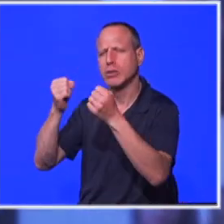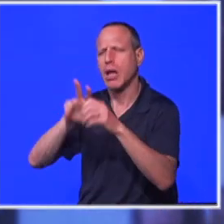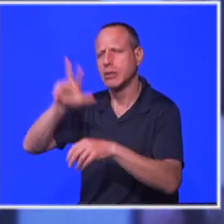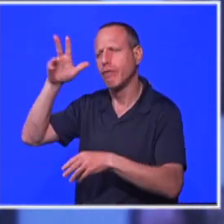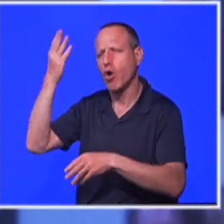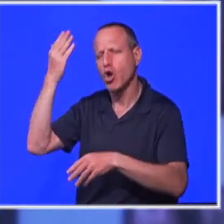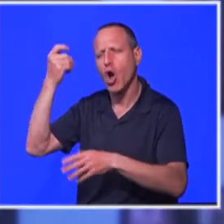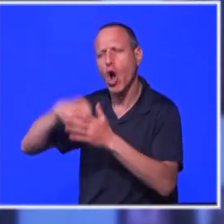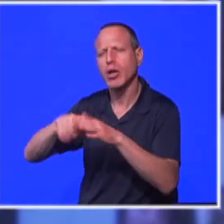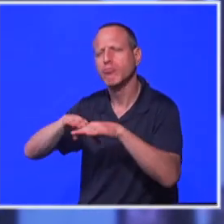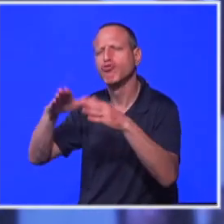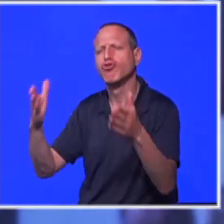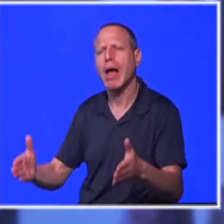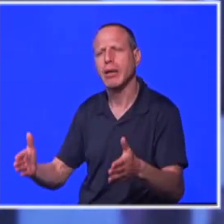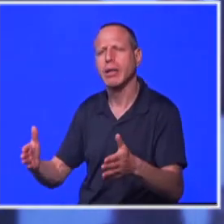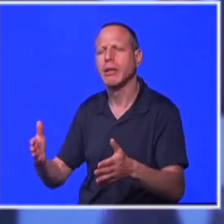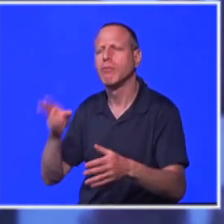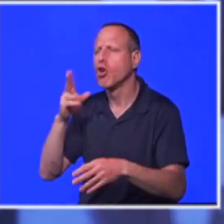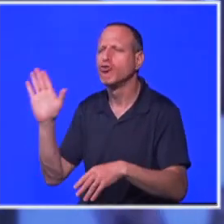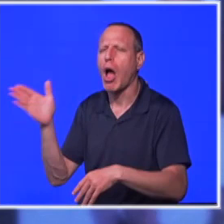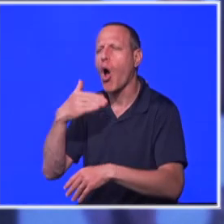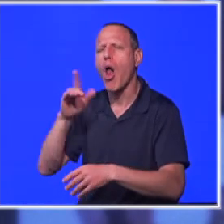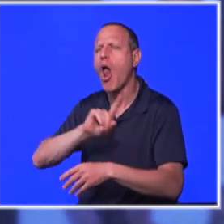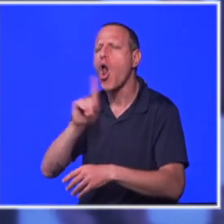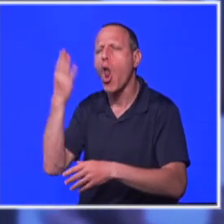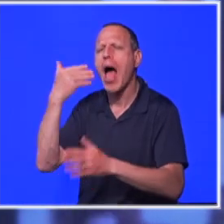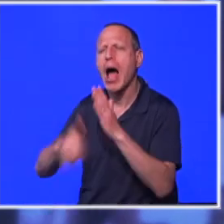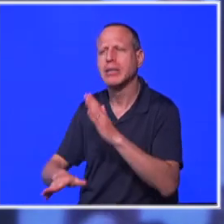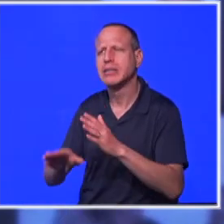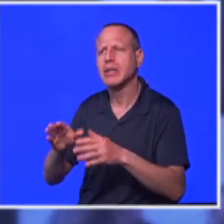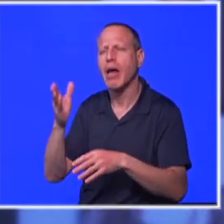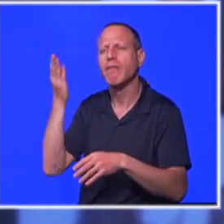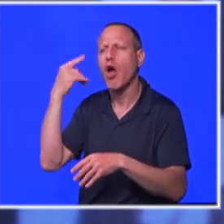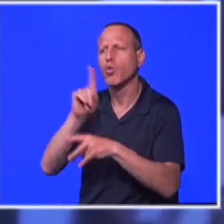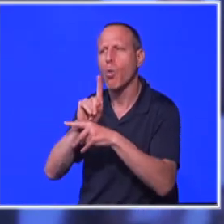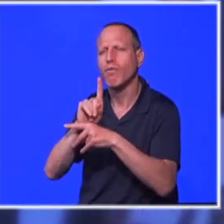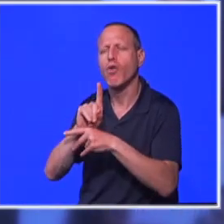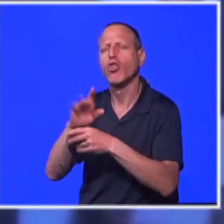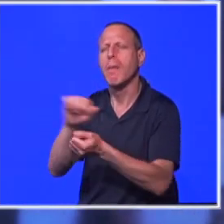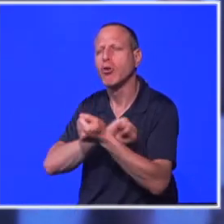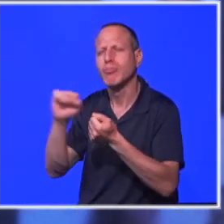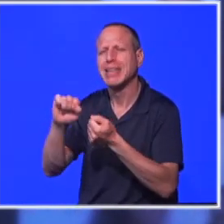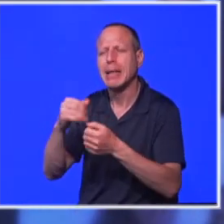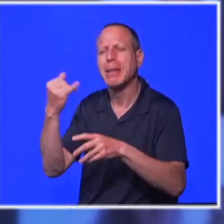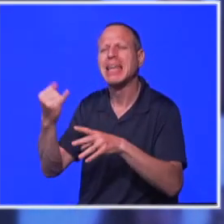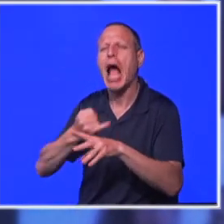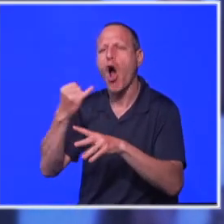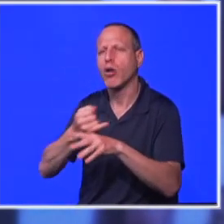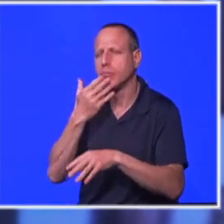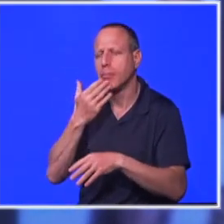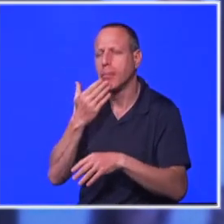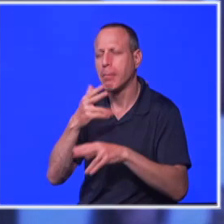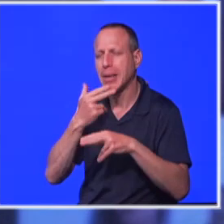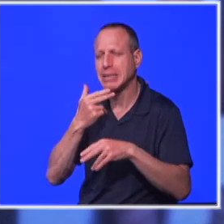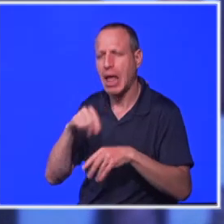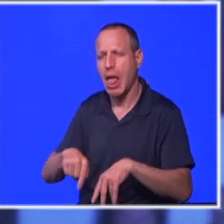ואף פעם לא היה חסר, והיו תקופות שאפילו היו משמידים ירק בארץ. ועכשיו עולה השאלה, האם יש איזשהו מנגנון אחר שאני יכול לעשות? א',